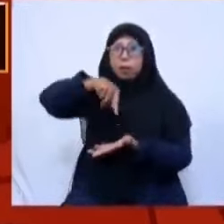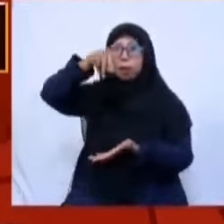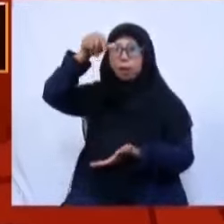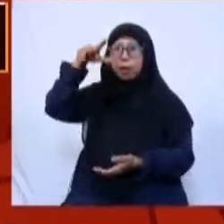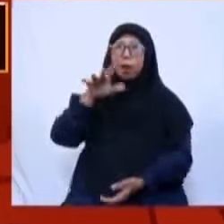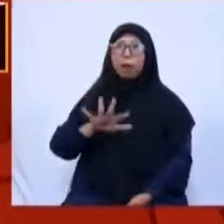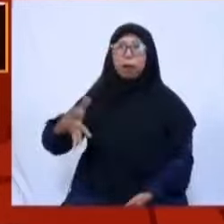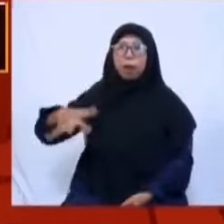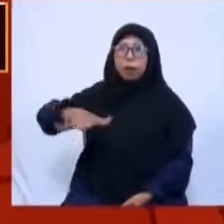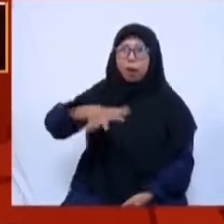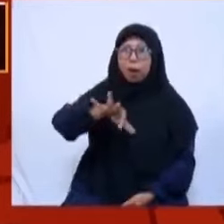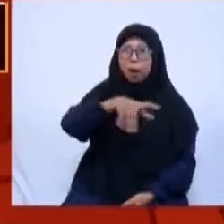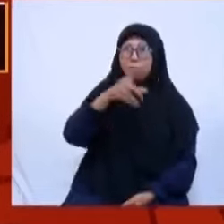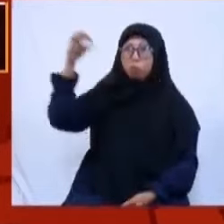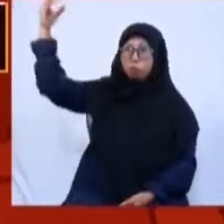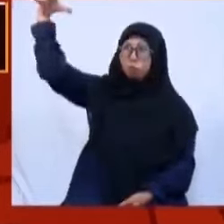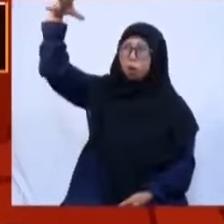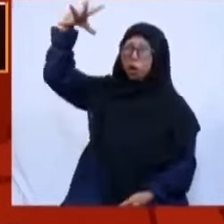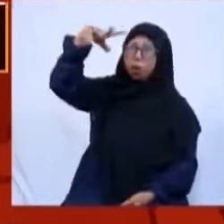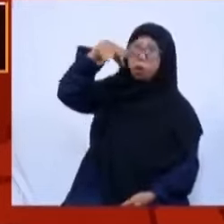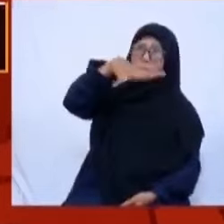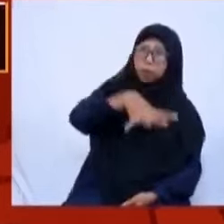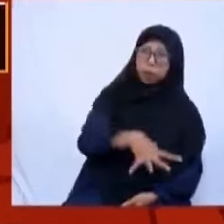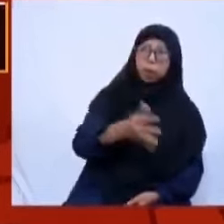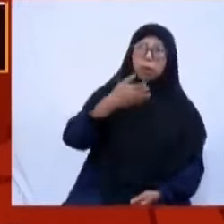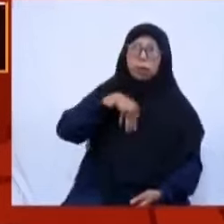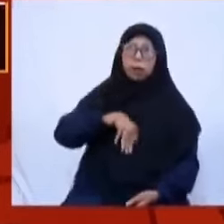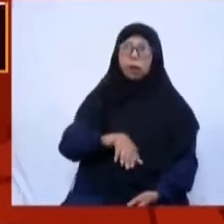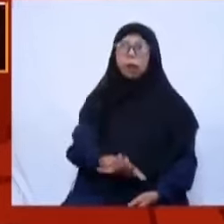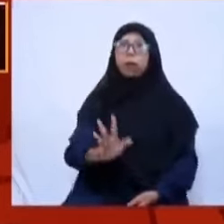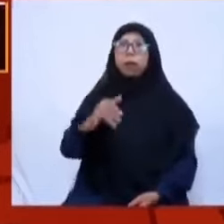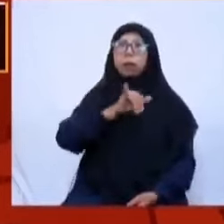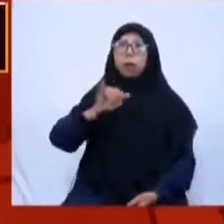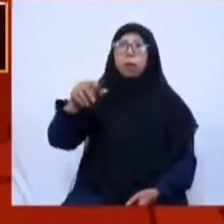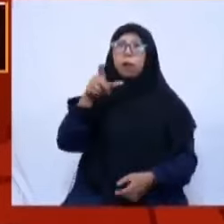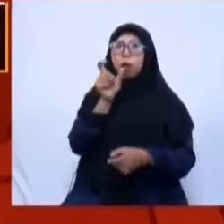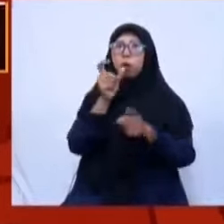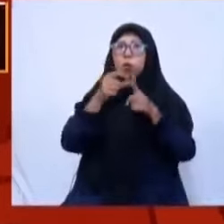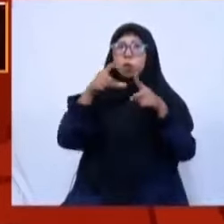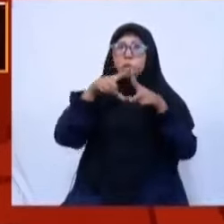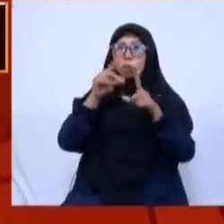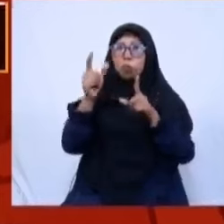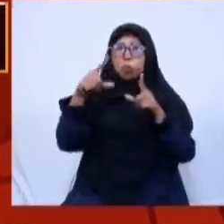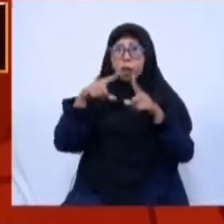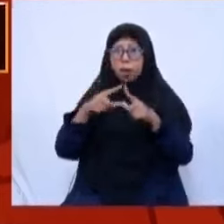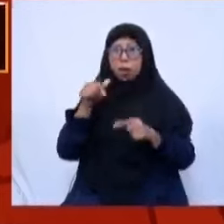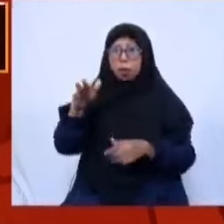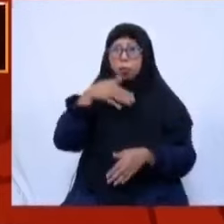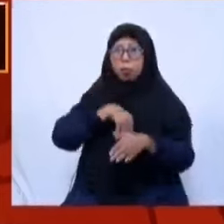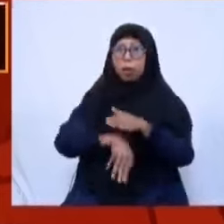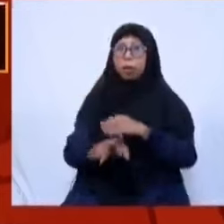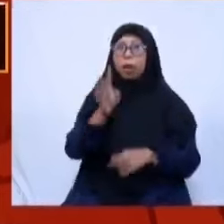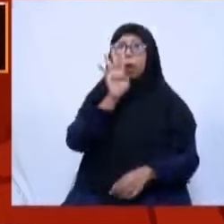terlahir bersenyawa dengan panas mataharinya, dan terlahir bersenyawa dengan udaranya. Persenyawaan itu melahirkan 4